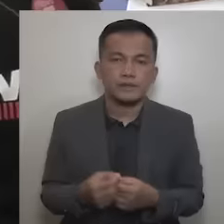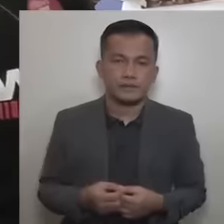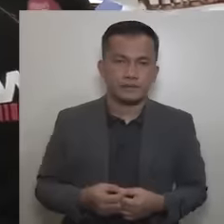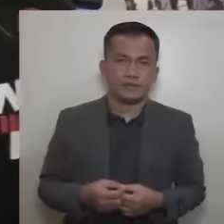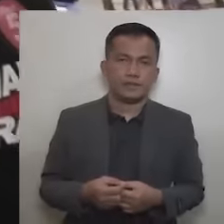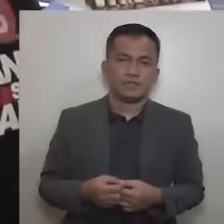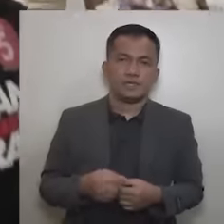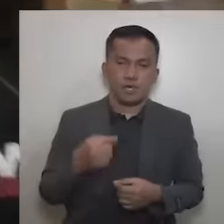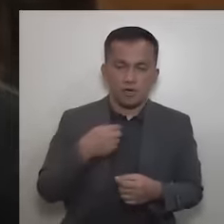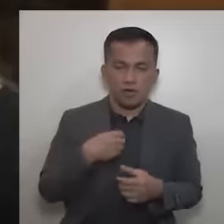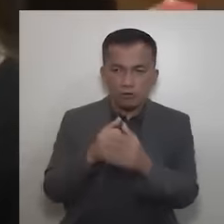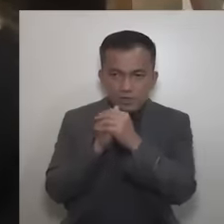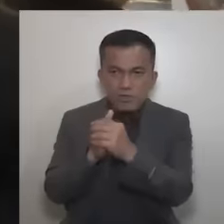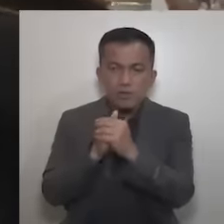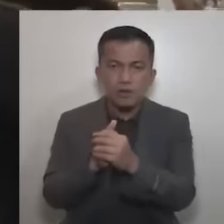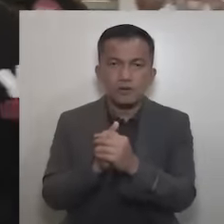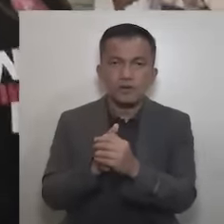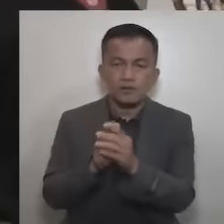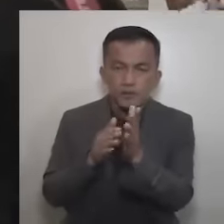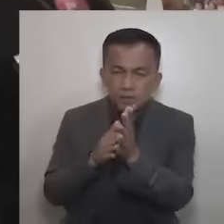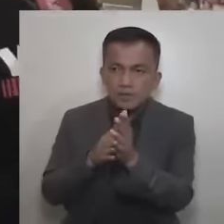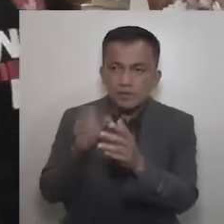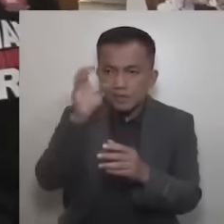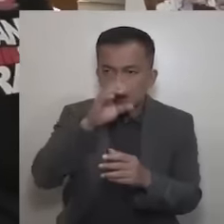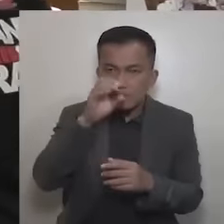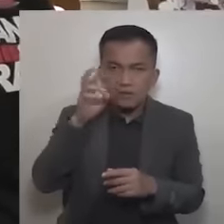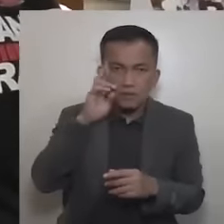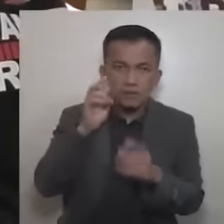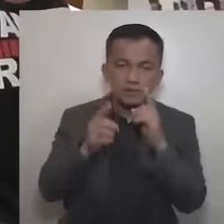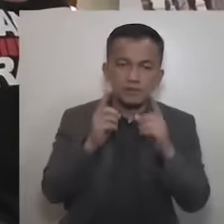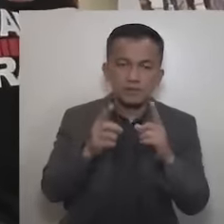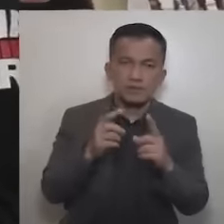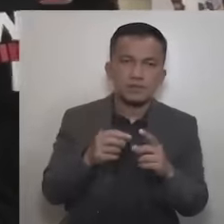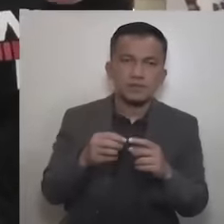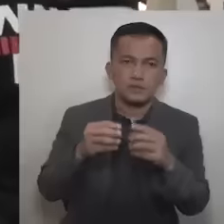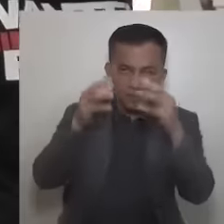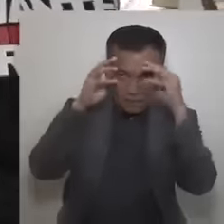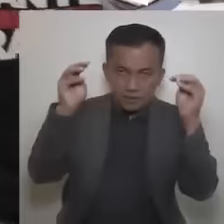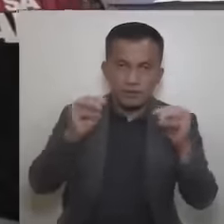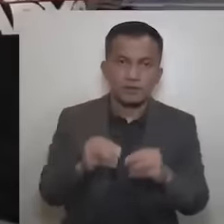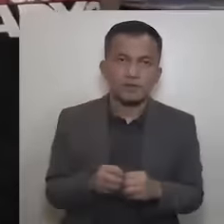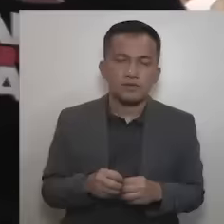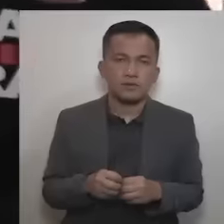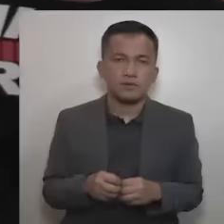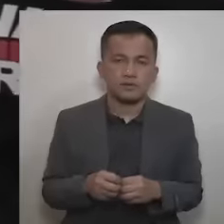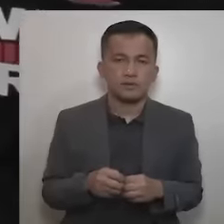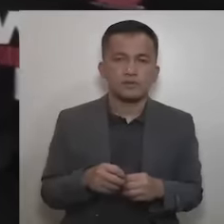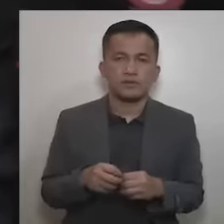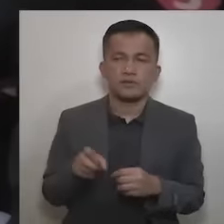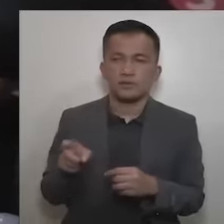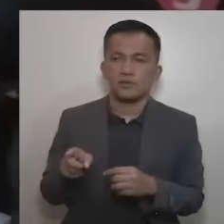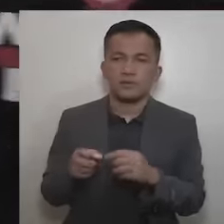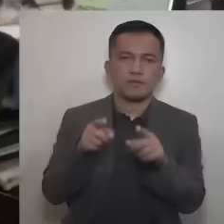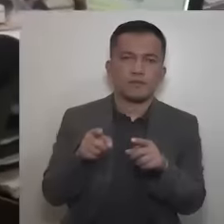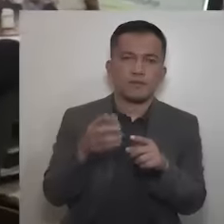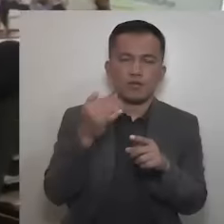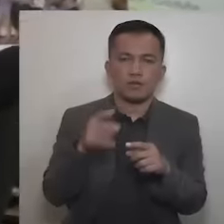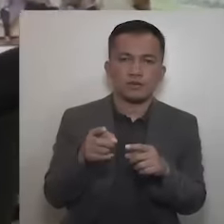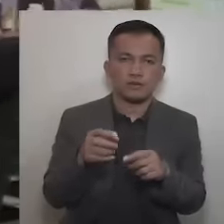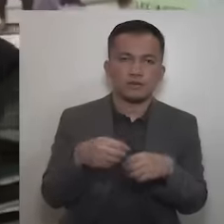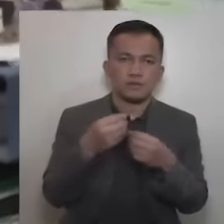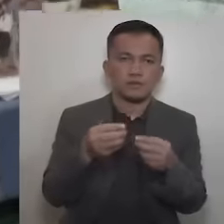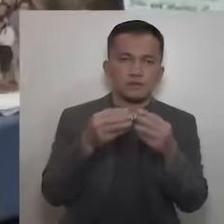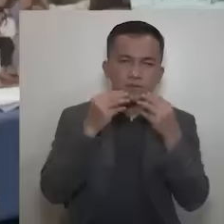nagtatrabaho. Nagmamakaawa ako na makiusap. Hanapin si Richie, makipag-usap kami, pati kay Mayora. Wala. Lumalabas kasi is kaya